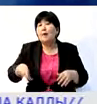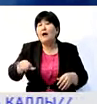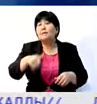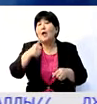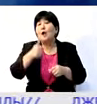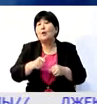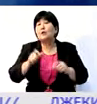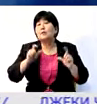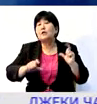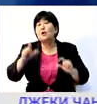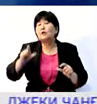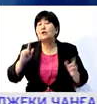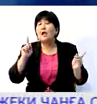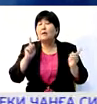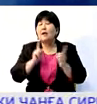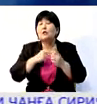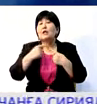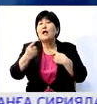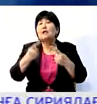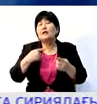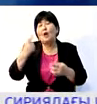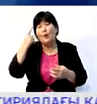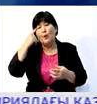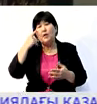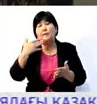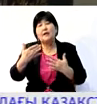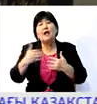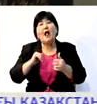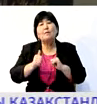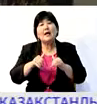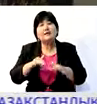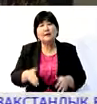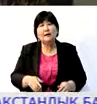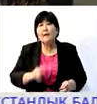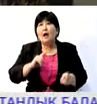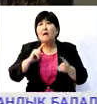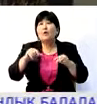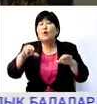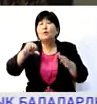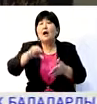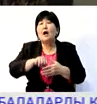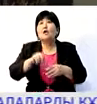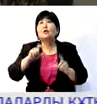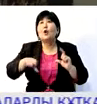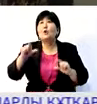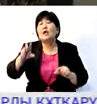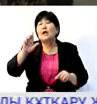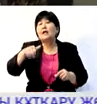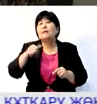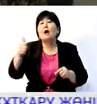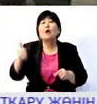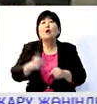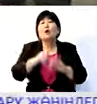көшбасшы студенттер бас қосып, диалог алаңында ой пікір алмасты. Форумға қатысушы студенттер алдымен еліміздің